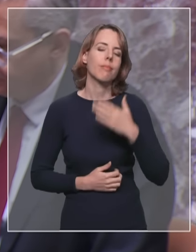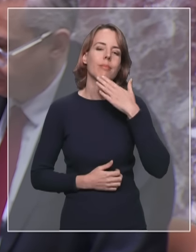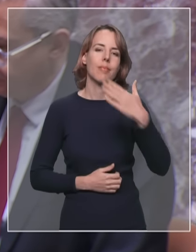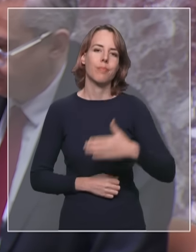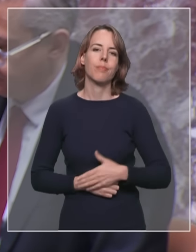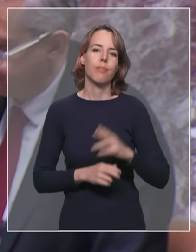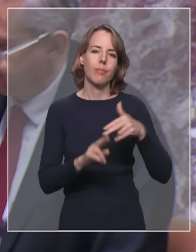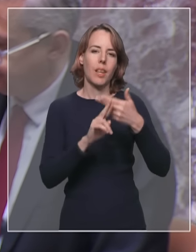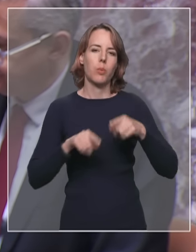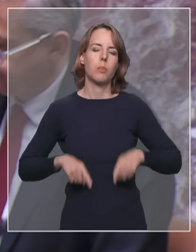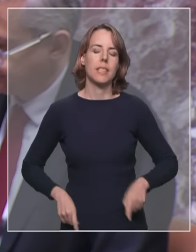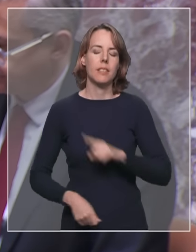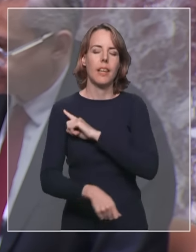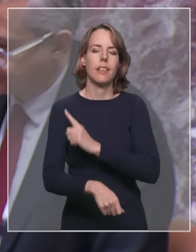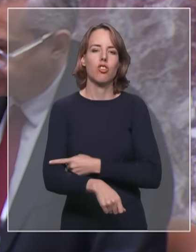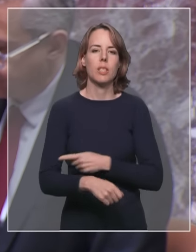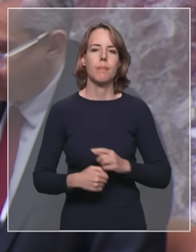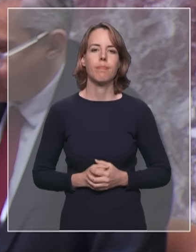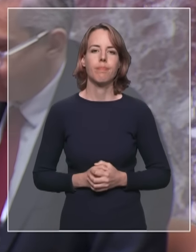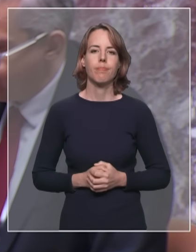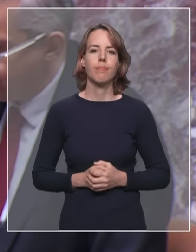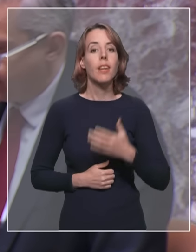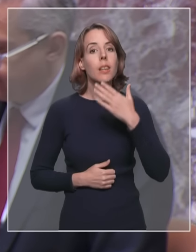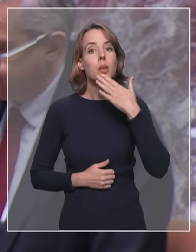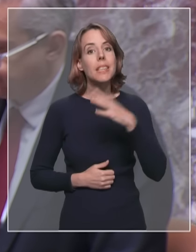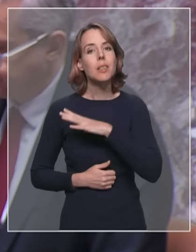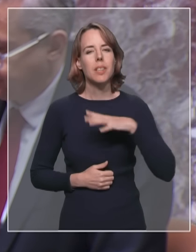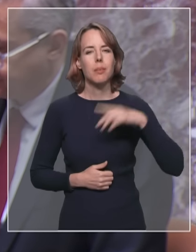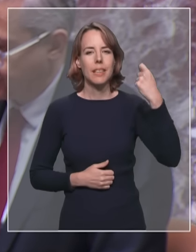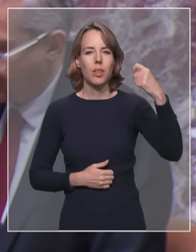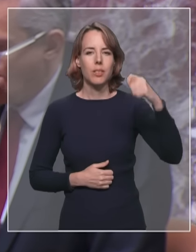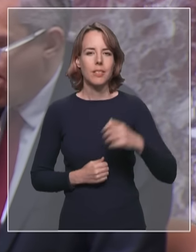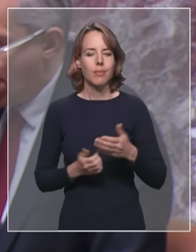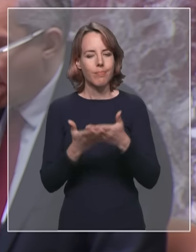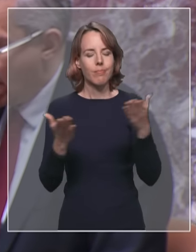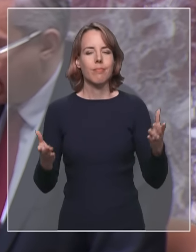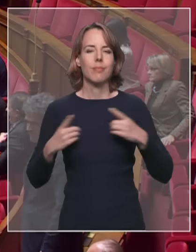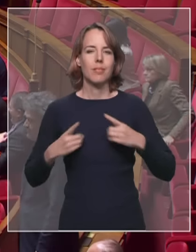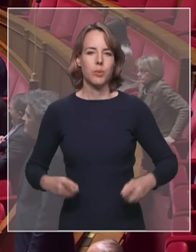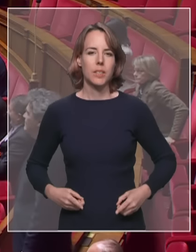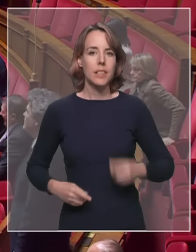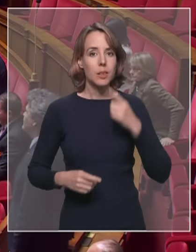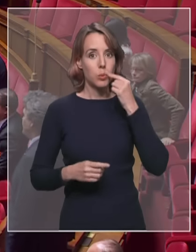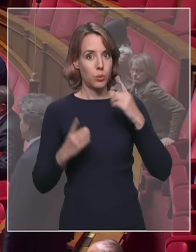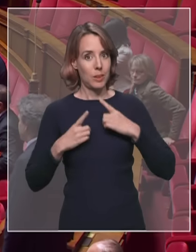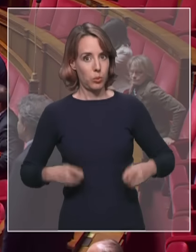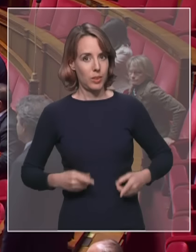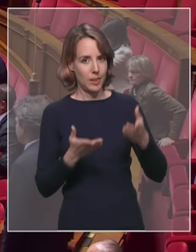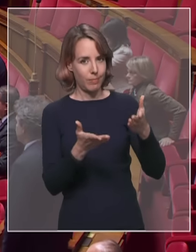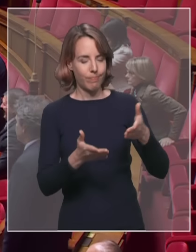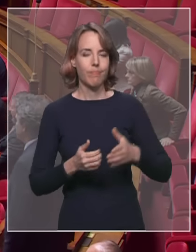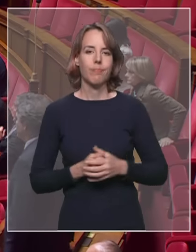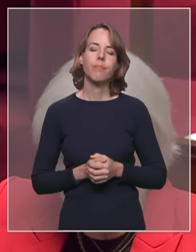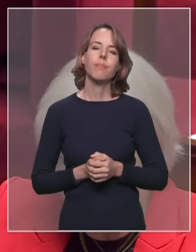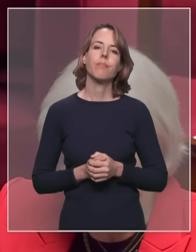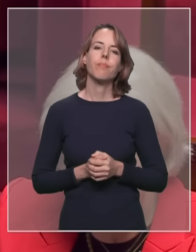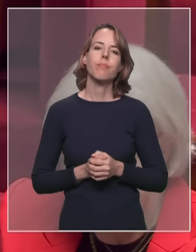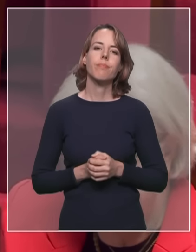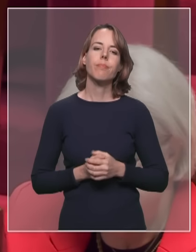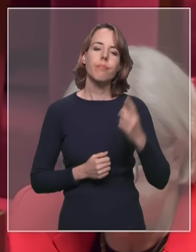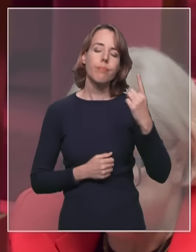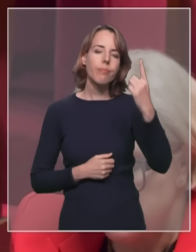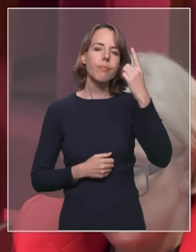de l'énergie. Merci Madame la Présidente, Mesdames et Messieurs les députés, Monsieur le député Éric Michoux, vous nous